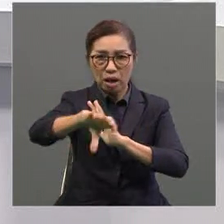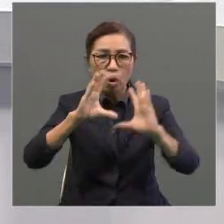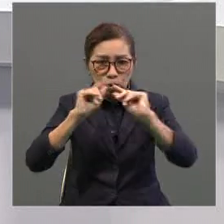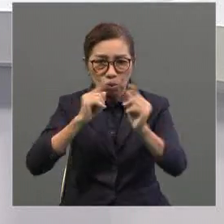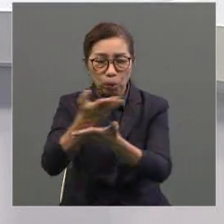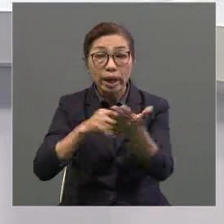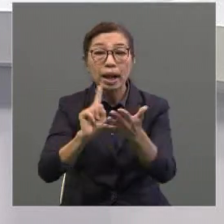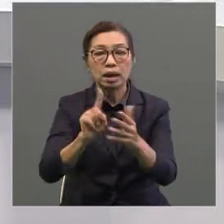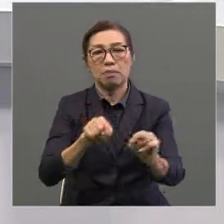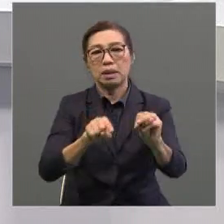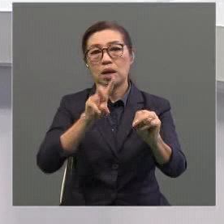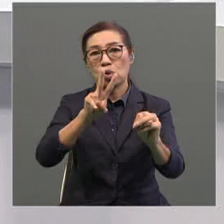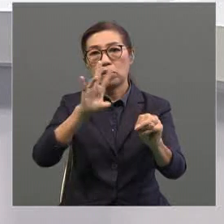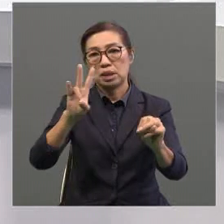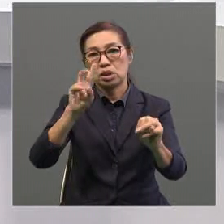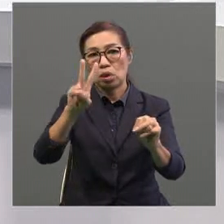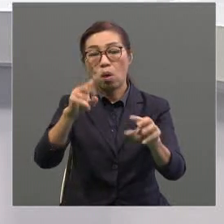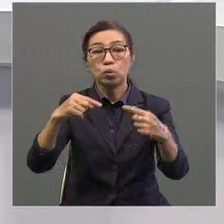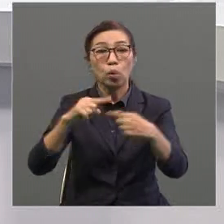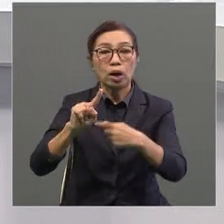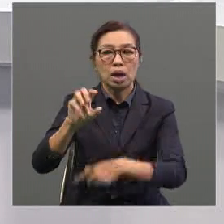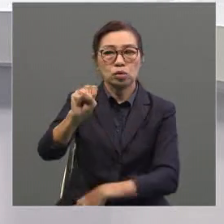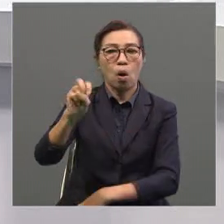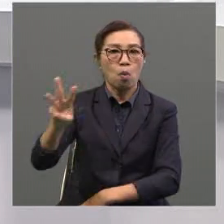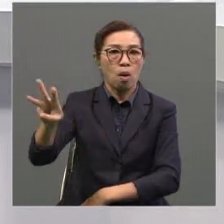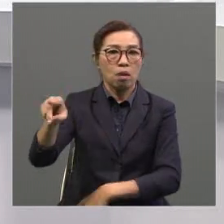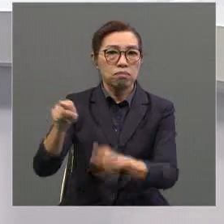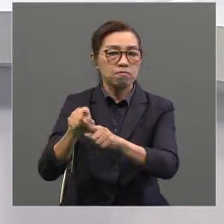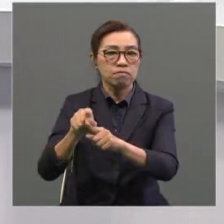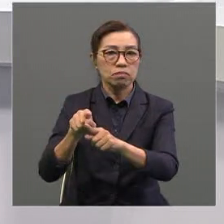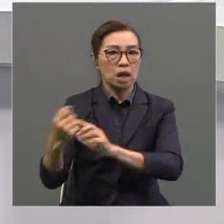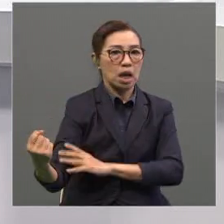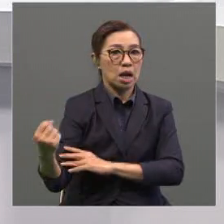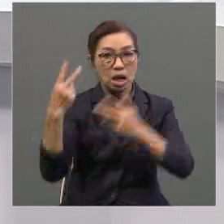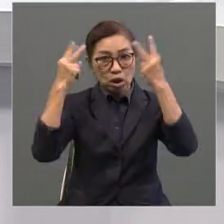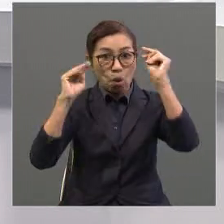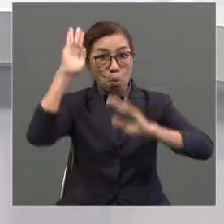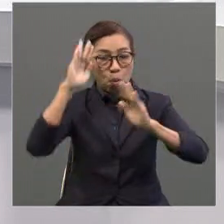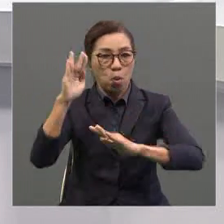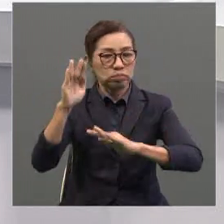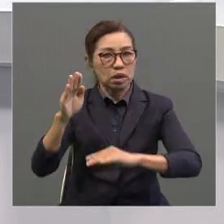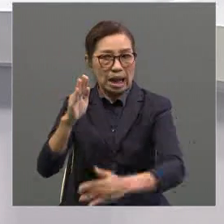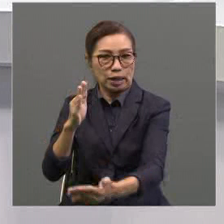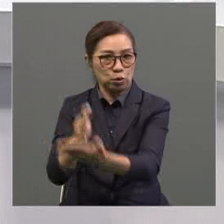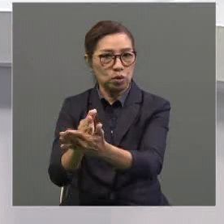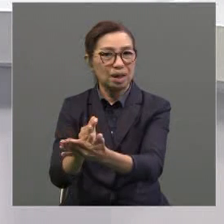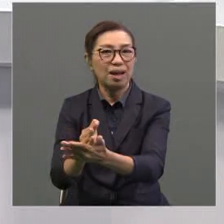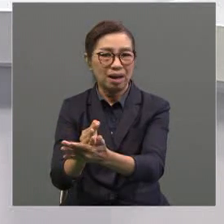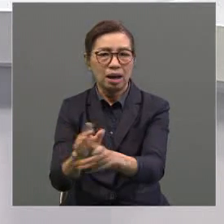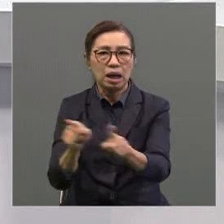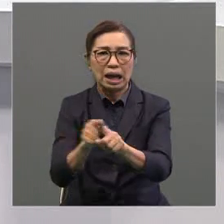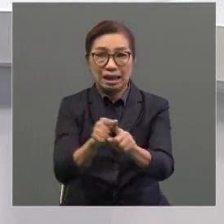เรือกันนะ 2 7 2เรื่องของการปิดสวิตช์สวนั่นเองก็คือไม่ให้อำนาจสว.ในการที่จะโหดเลือกนายกรัฐมนตรีได้